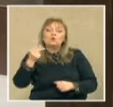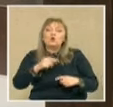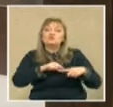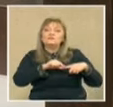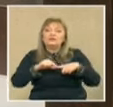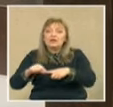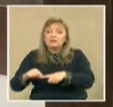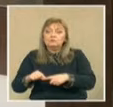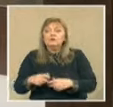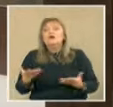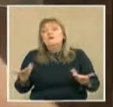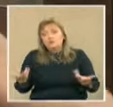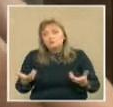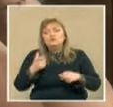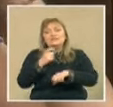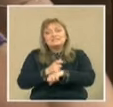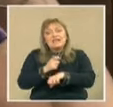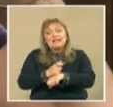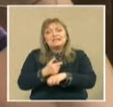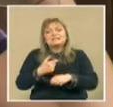също. И въобще Стара Загора за мен е